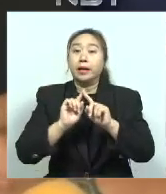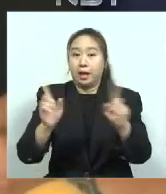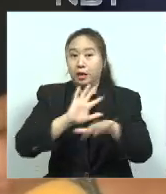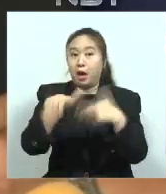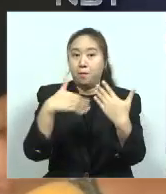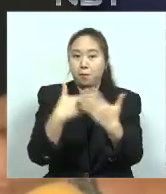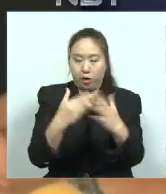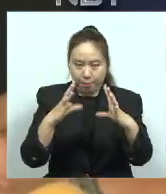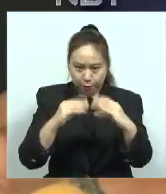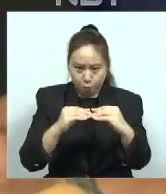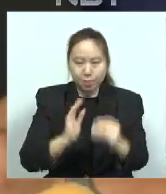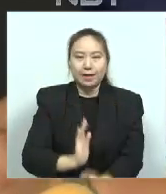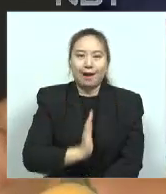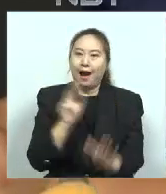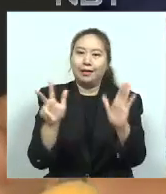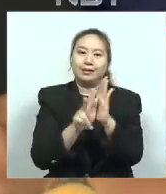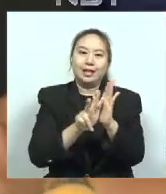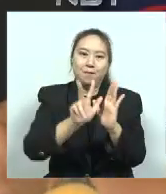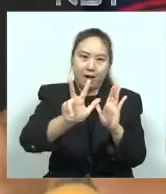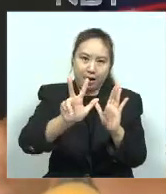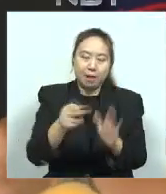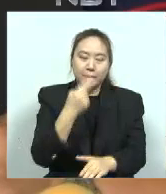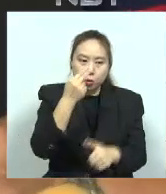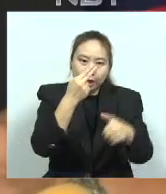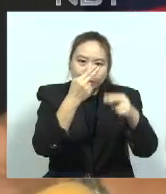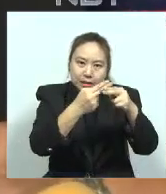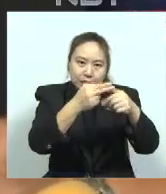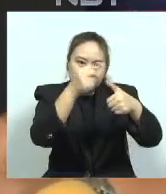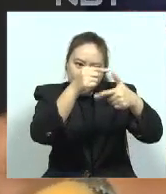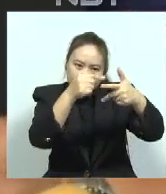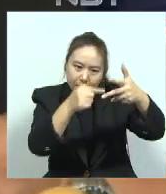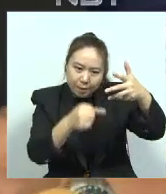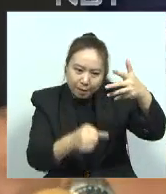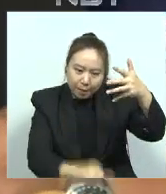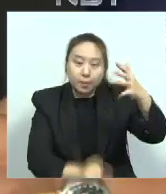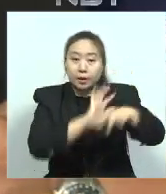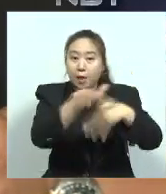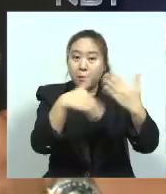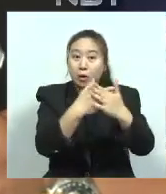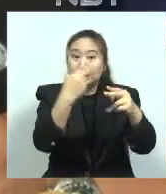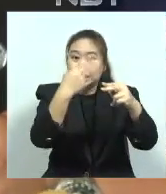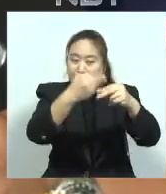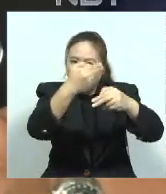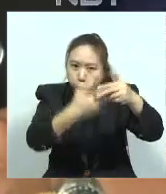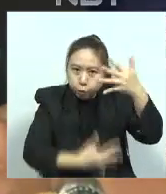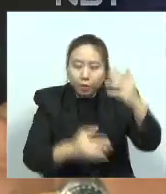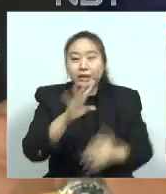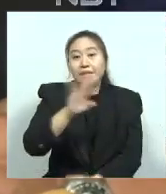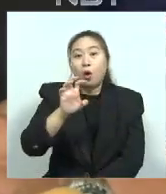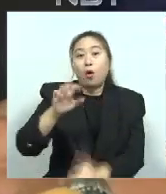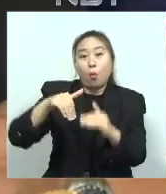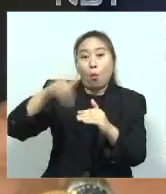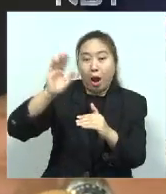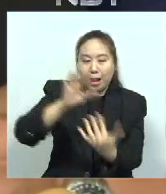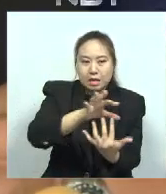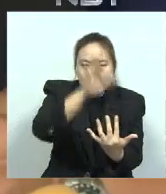ได้ประชุมกันถือว่าเป็นทางการ3ครั้งแล้วไล่ไปดูทีละชื่อในสุดจากจำนวน400กว่าชื่อที่มีอยู่นั่นน่ะก็คัด